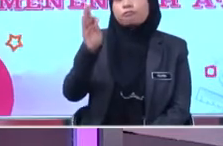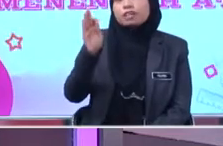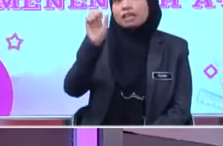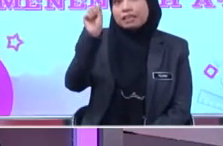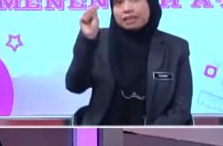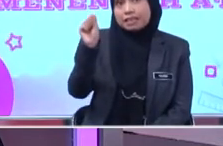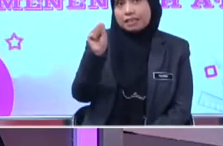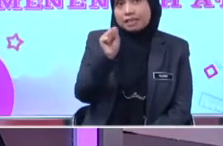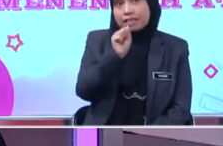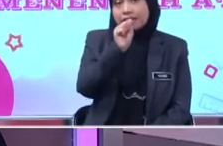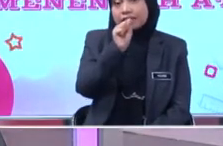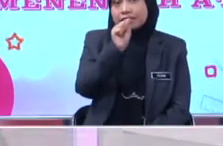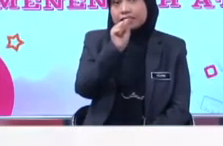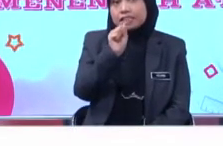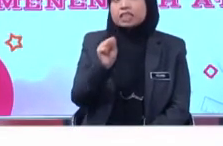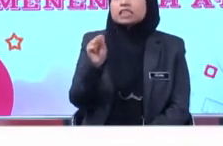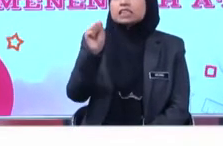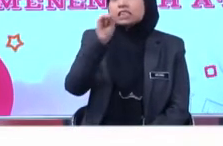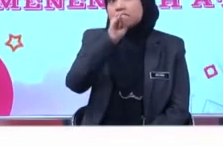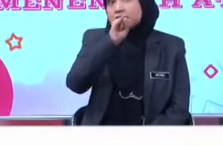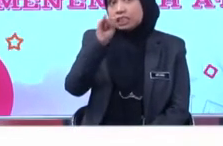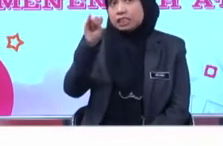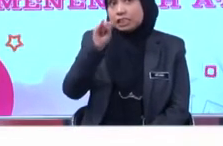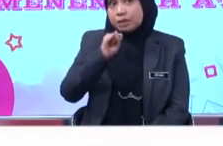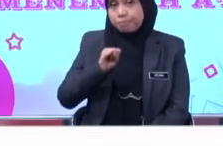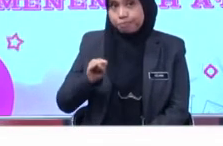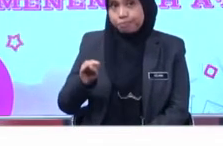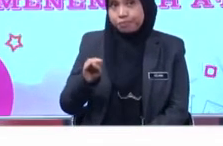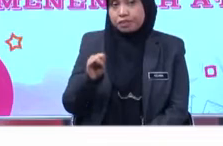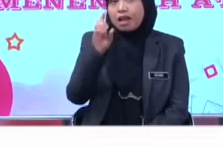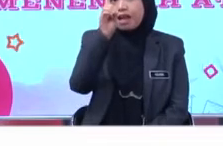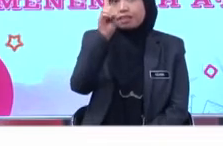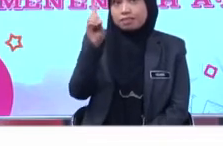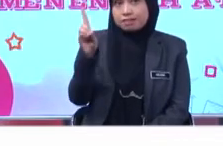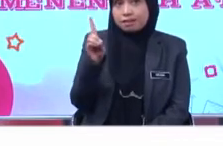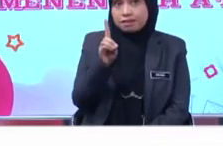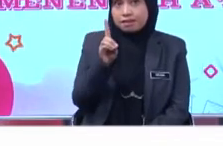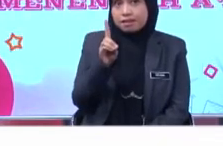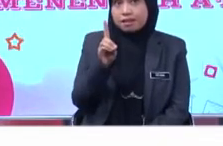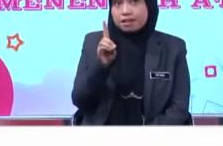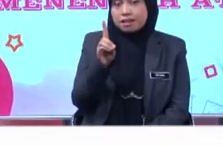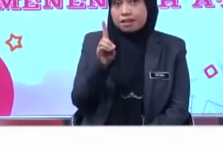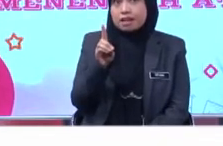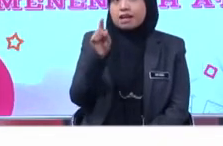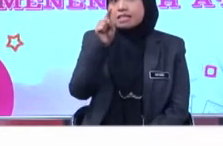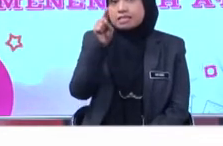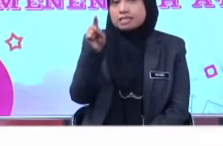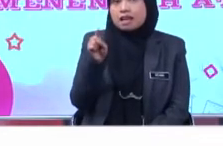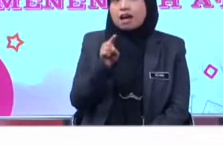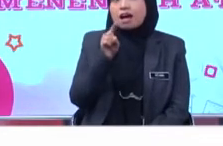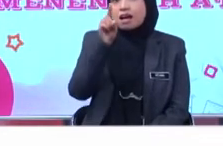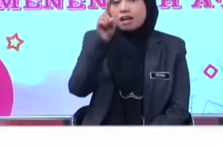huruf jim jim huruf dan Day dzal ro Zai